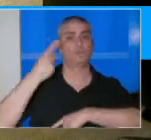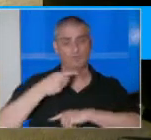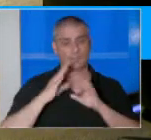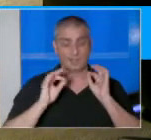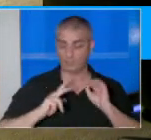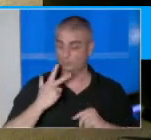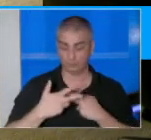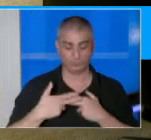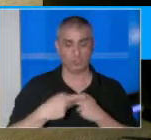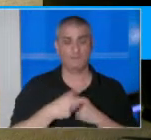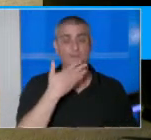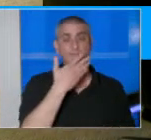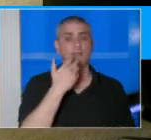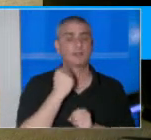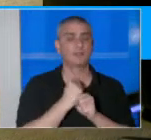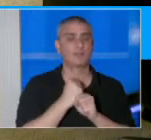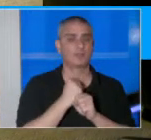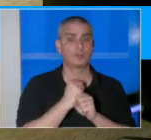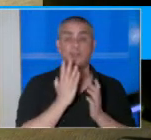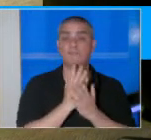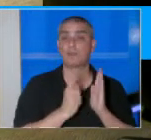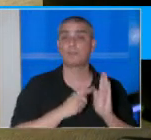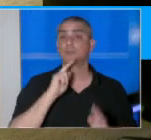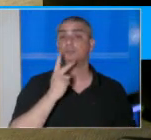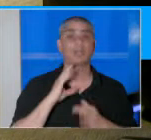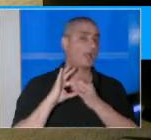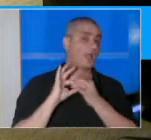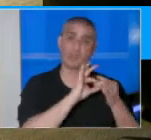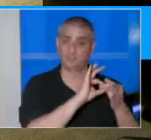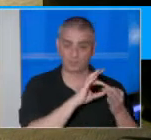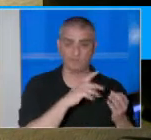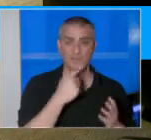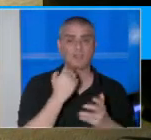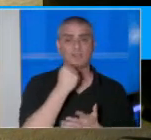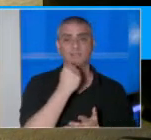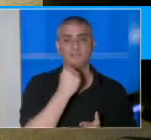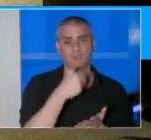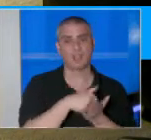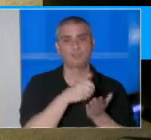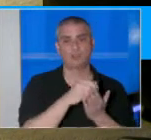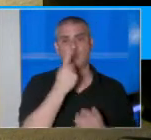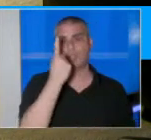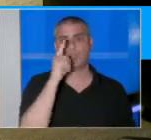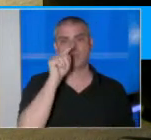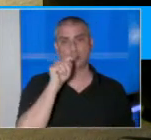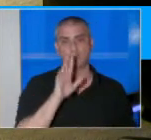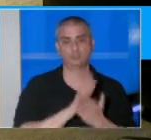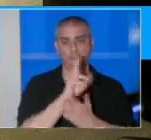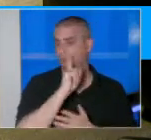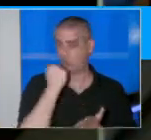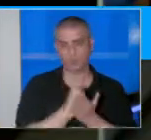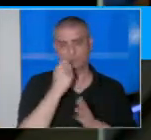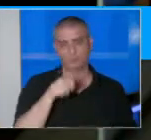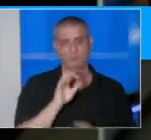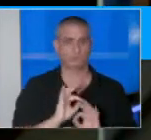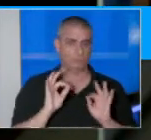מיום שישי הקרוב, המדינה תתנהל, זו השנה השנייה ברציפות לפי תקציב המשכי, כלומר תקציב שלא אושר על ידי